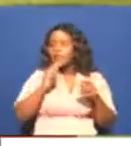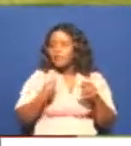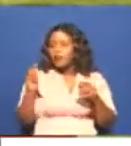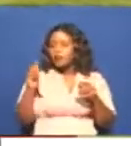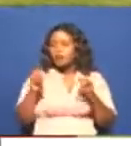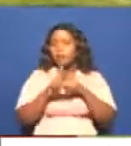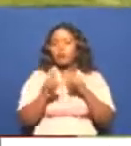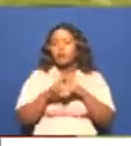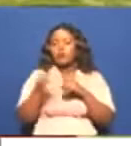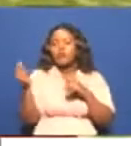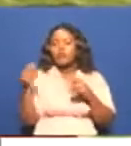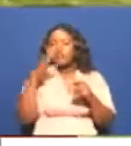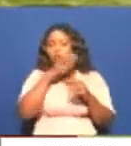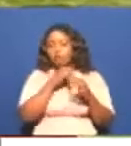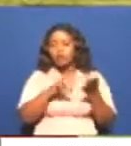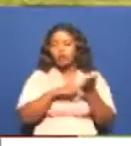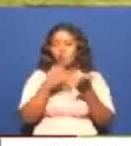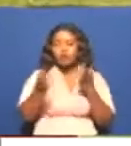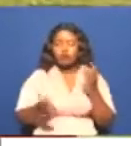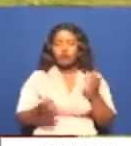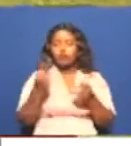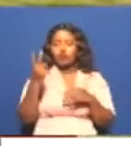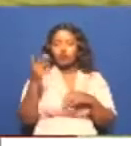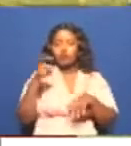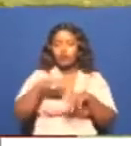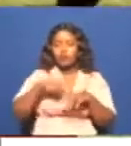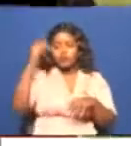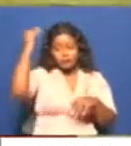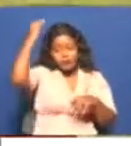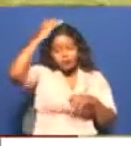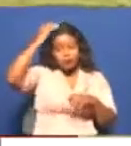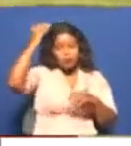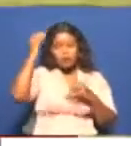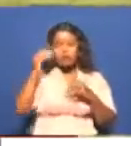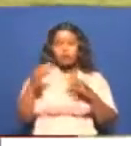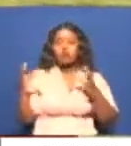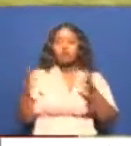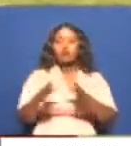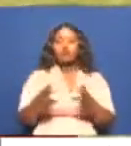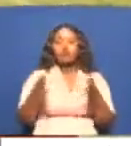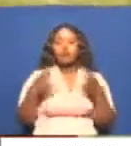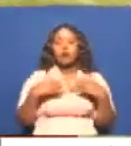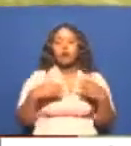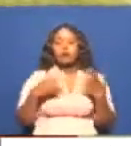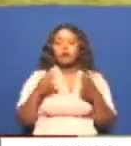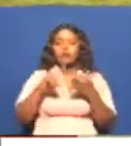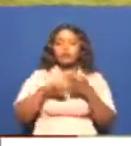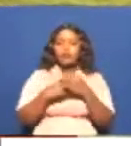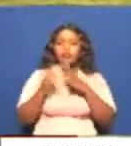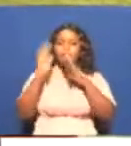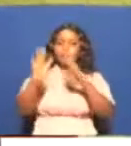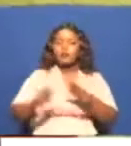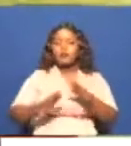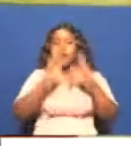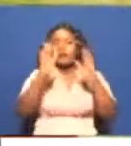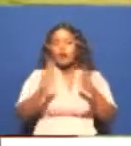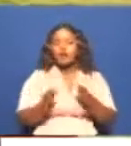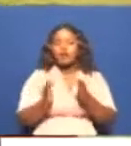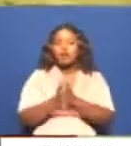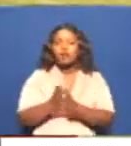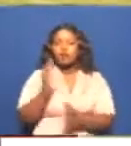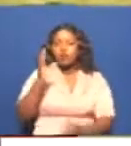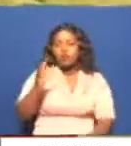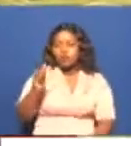kukosa kushiriki raundi mbili za Dubai. Shujaa imetengwa katika kundi D na itaanza kampeni yake dhidi ya Canada siku ya Ijumaa 21 mwezi